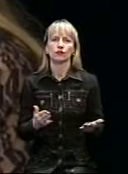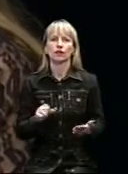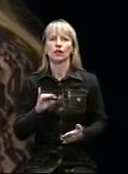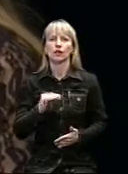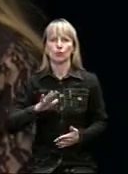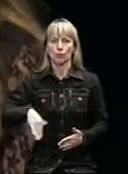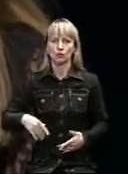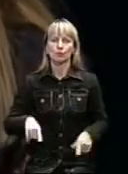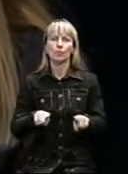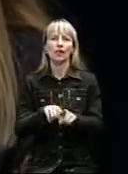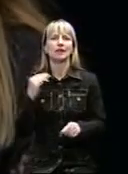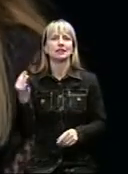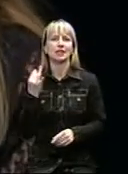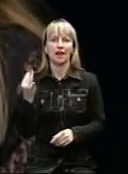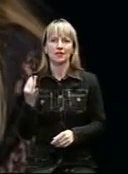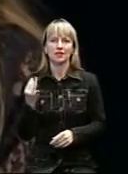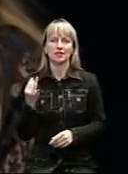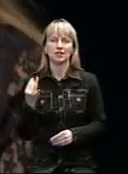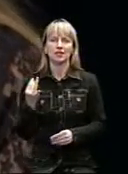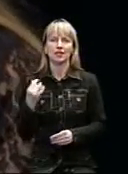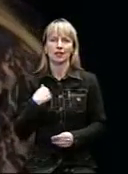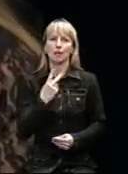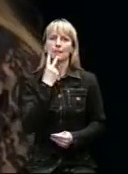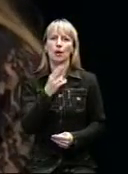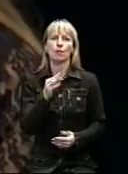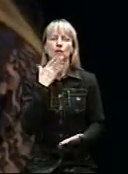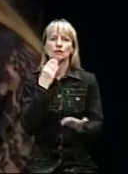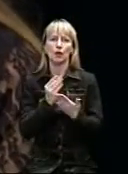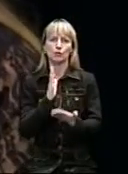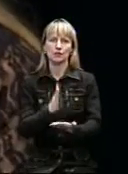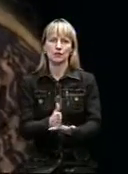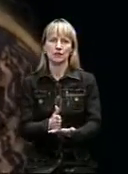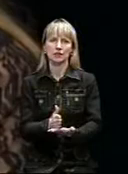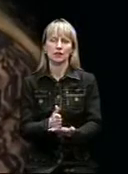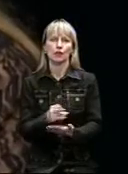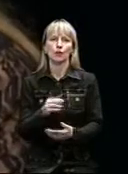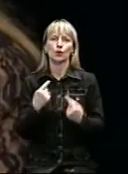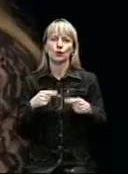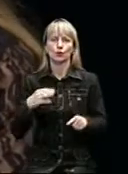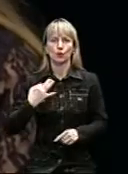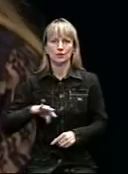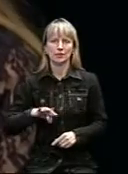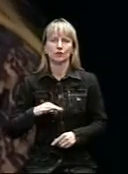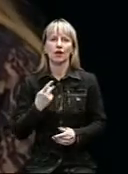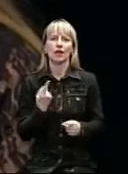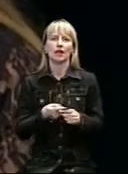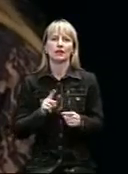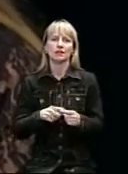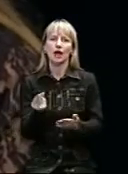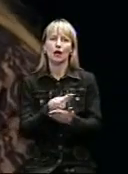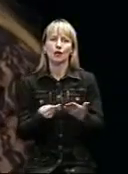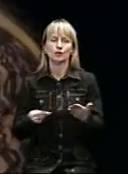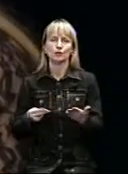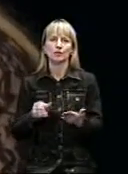Потім така цікавість я бачу по своєму сину, а також по іншим дітям. Це розпис акрилом